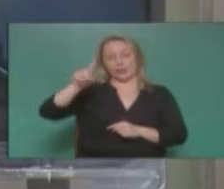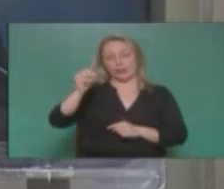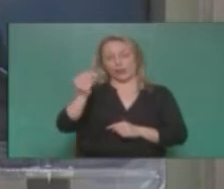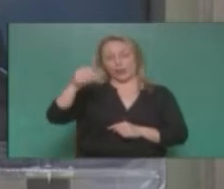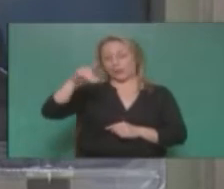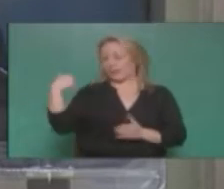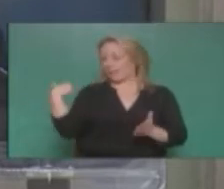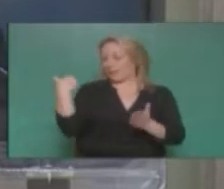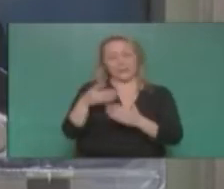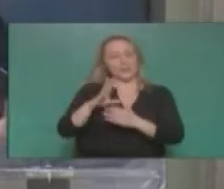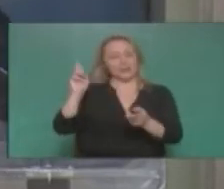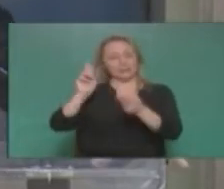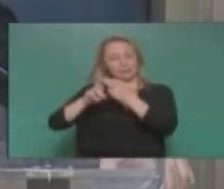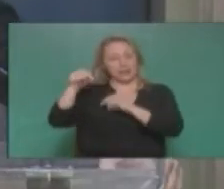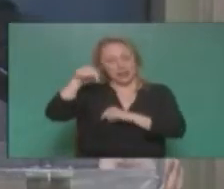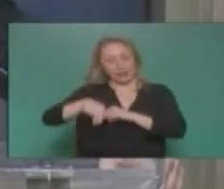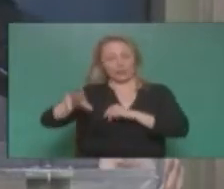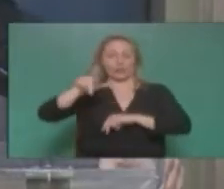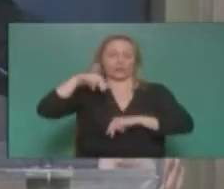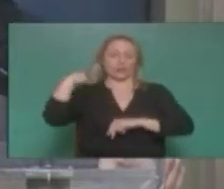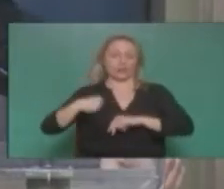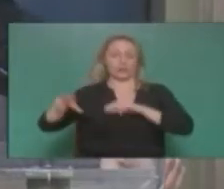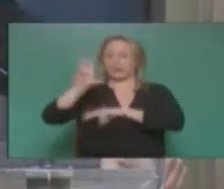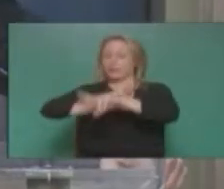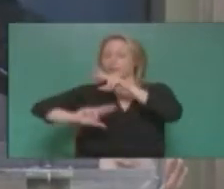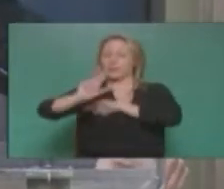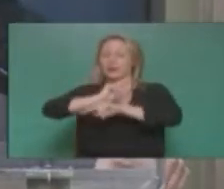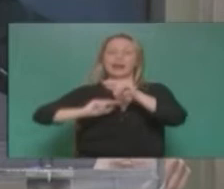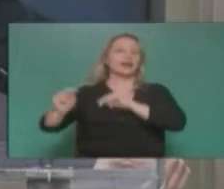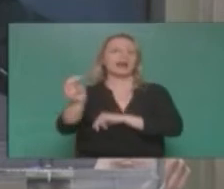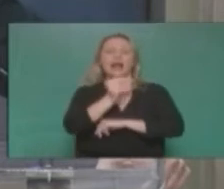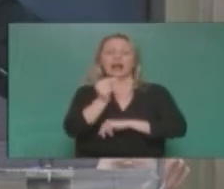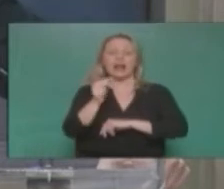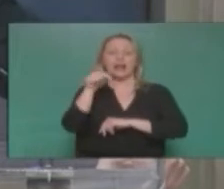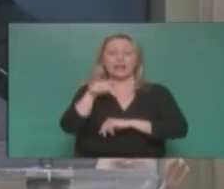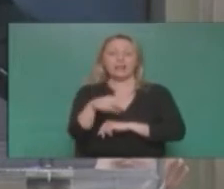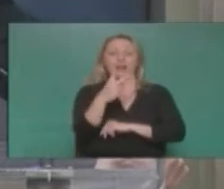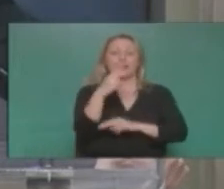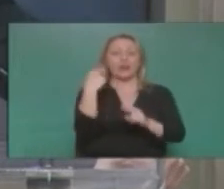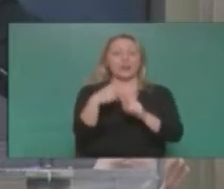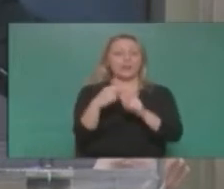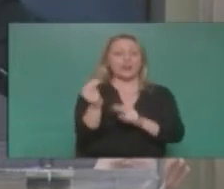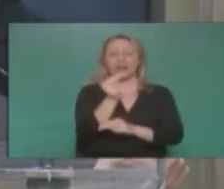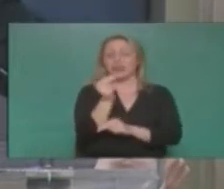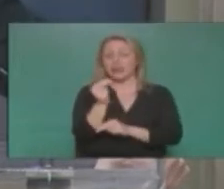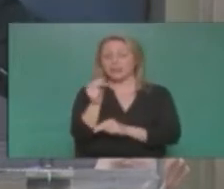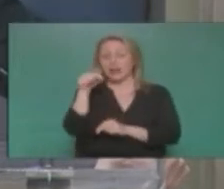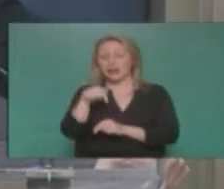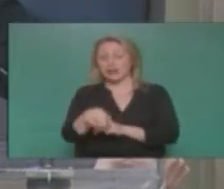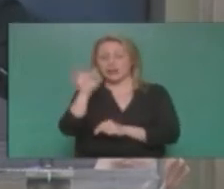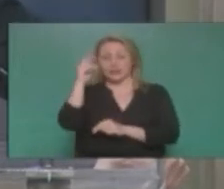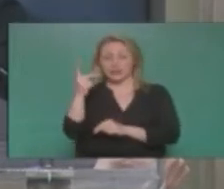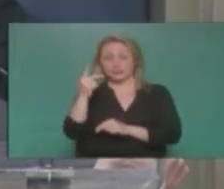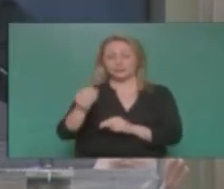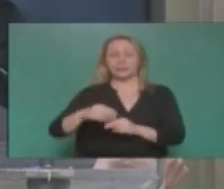πριν από λίγες μέρες εδώ στο Δημαρχείο και συζητήσαμε ακριβώς για τα δύο σημαντικά θέματα που απασχολούν την πόλη μας,